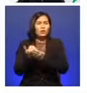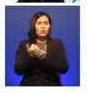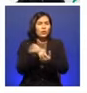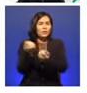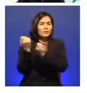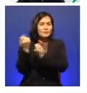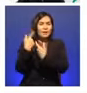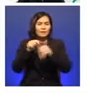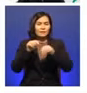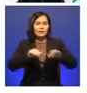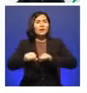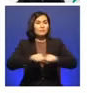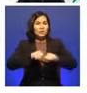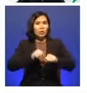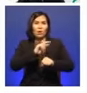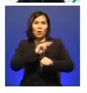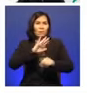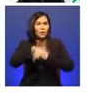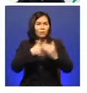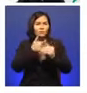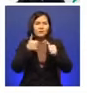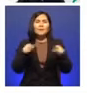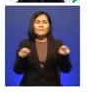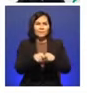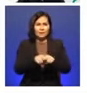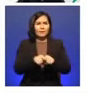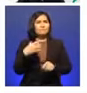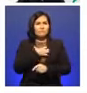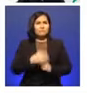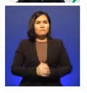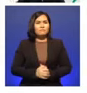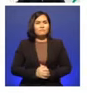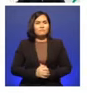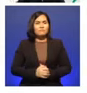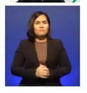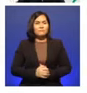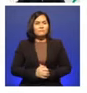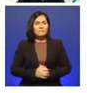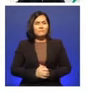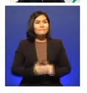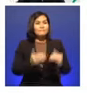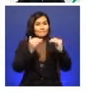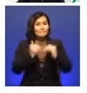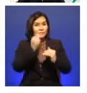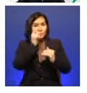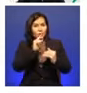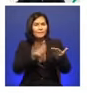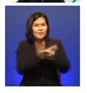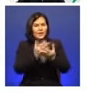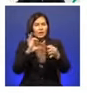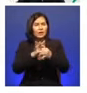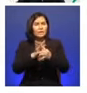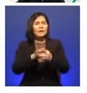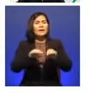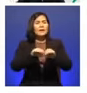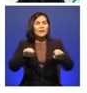ที่จะให้เป็นระบบทั่วหน้านะครับแล้วก็ในขั้นต่อไปเราอาจจะต้องมาดูว่าพิจารณาจากเกณฑ์เส้นความยากจนมาประกอบด้วยนะฮะเพรา